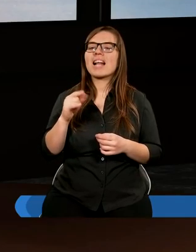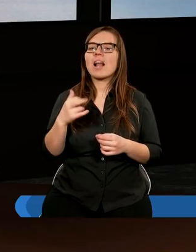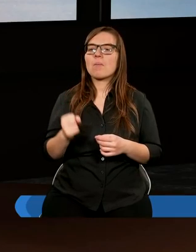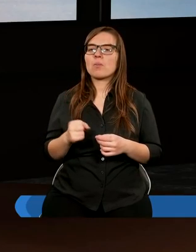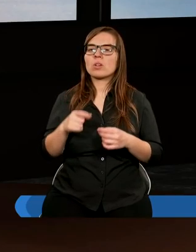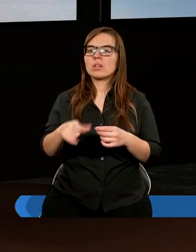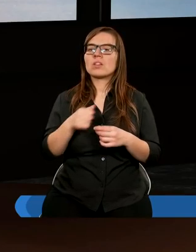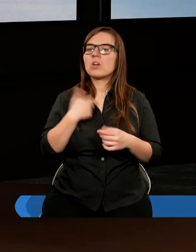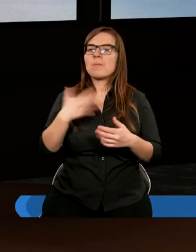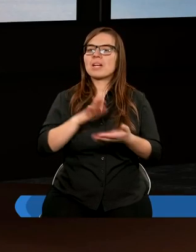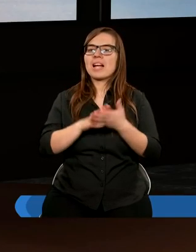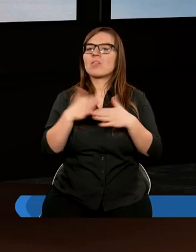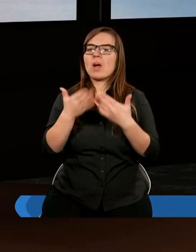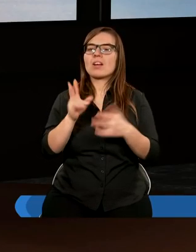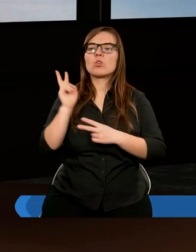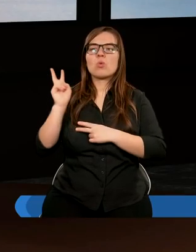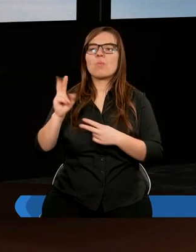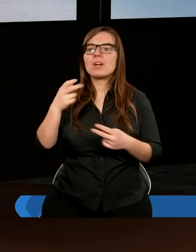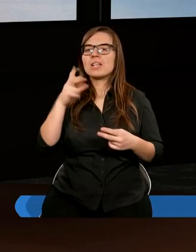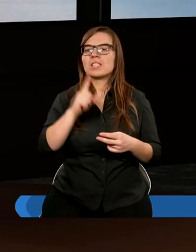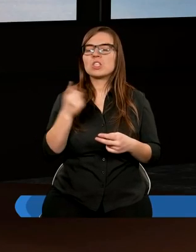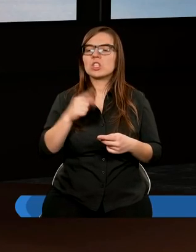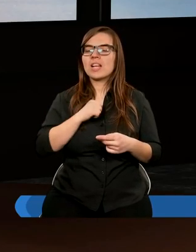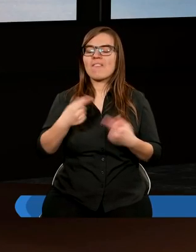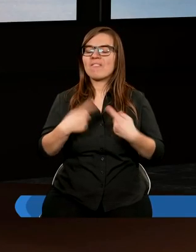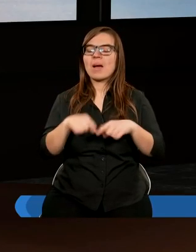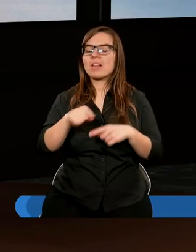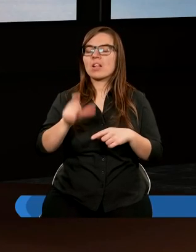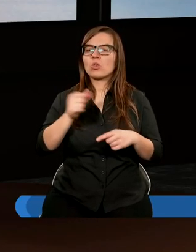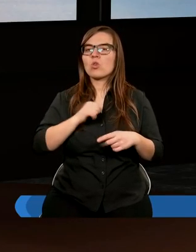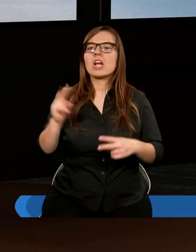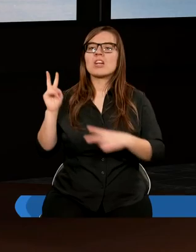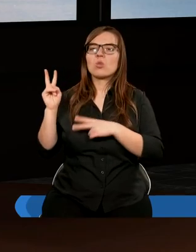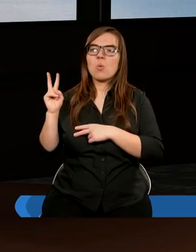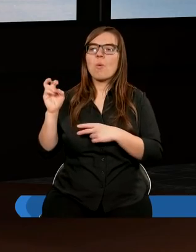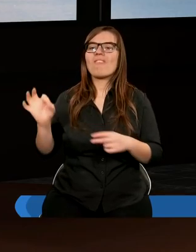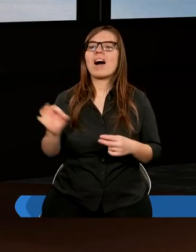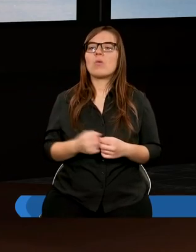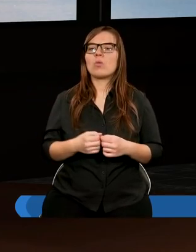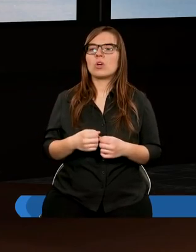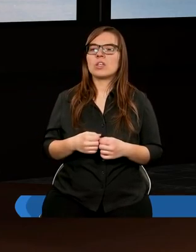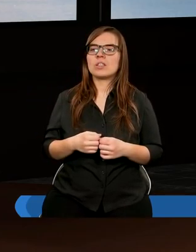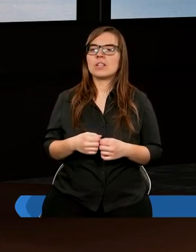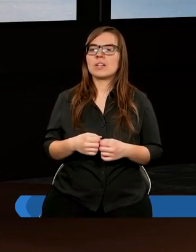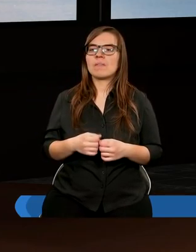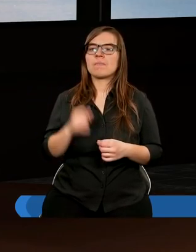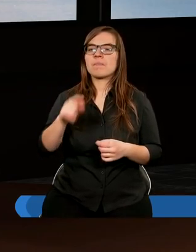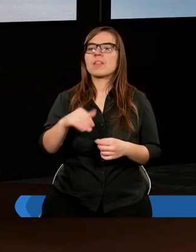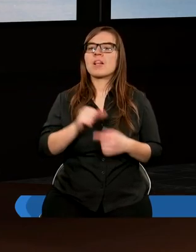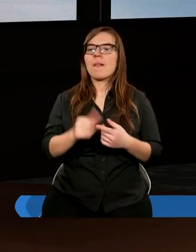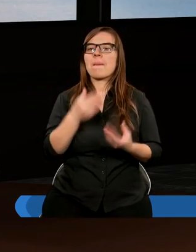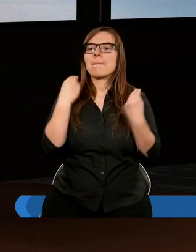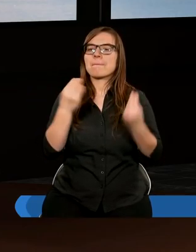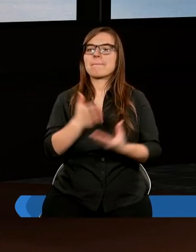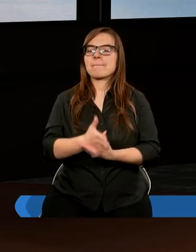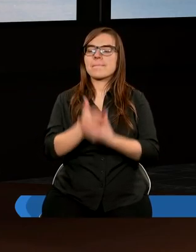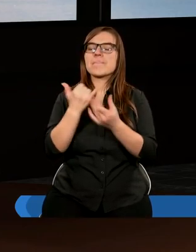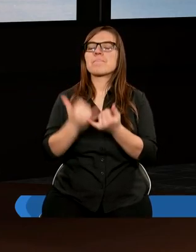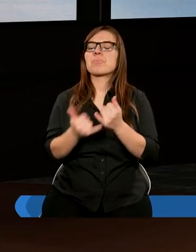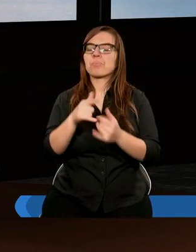Lepiej nie składać ślubów, niż nie wypełnić tego, co się ślubowało. I to jest wspaniała rada, jeżeli